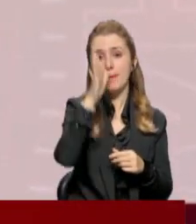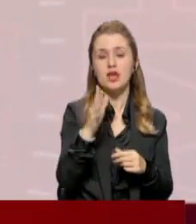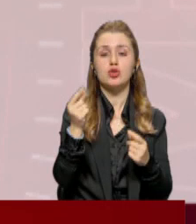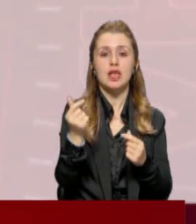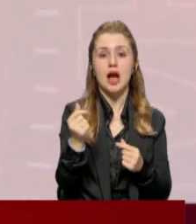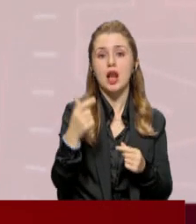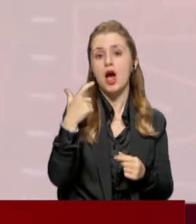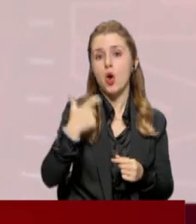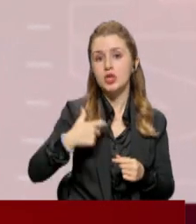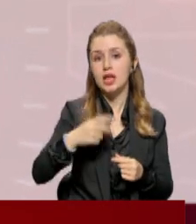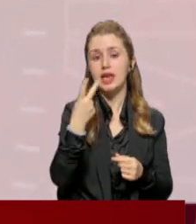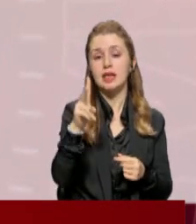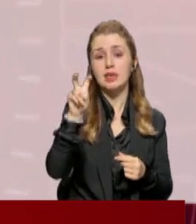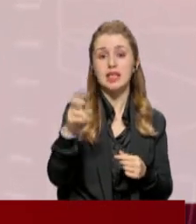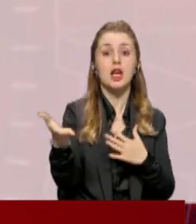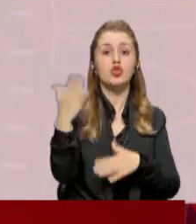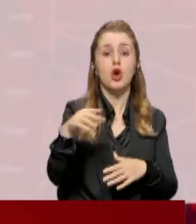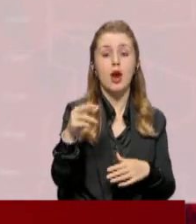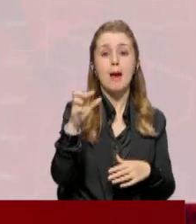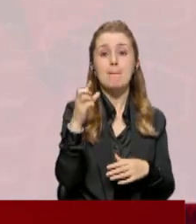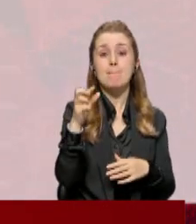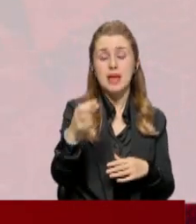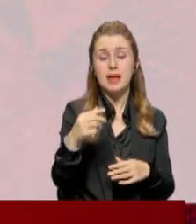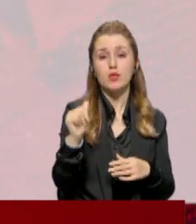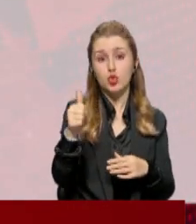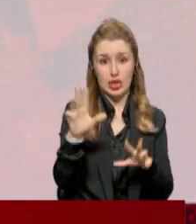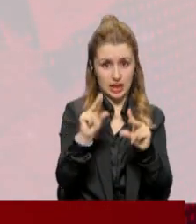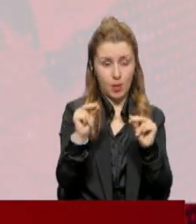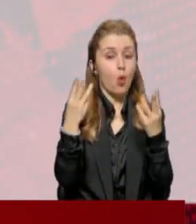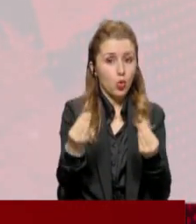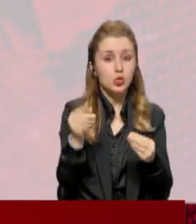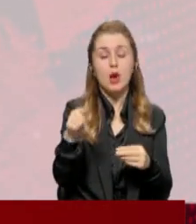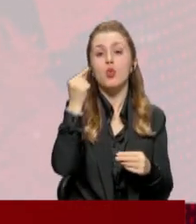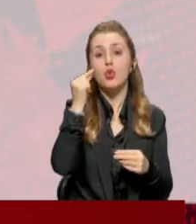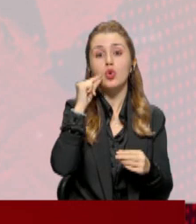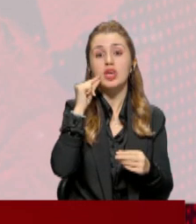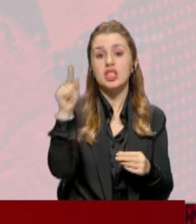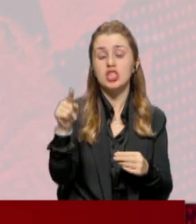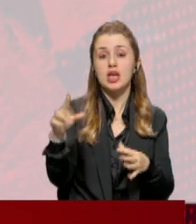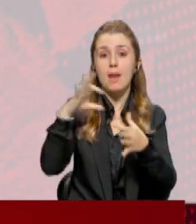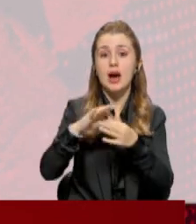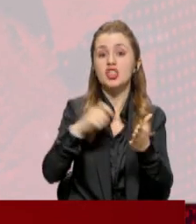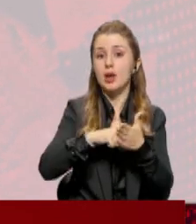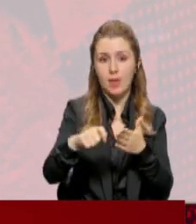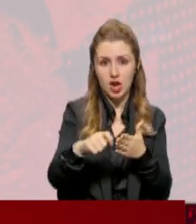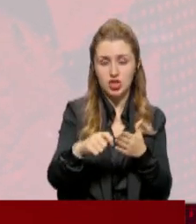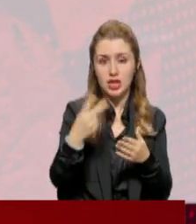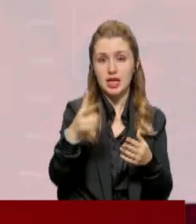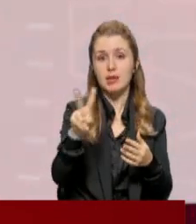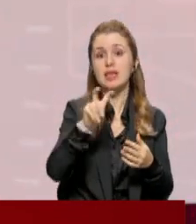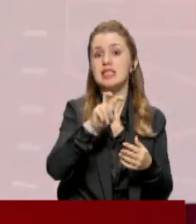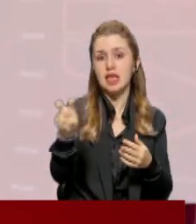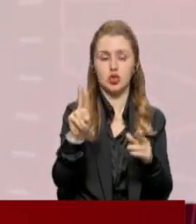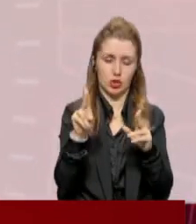lirayla özellikle 2008'den sonra prim günlerini tamamlamışsa şayet, bu kişiye bağlanacak aylık şu anda